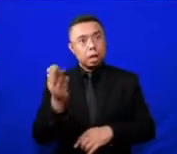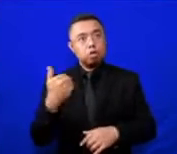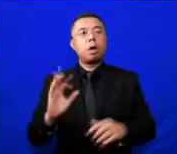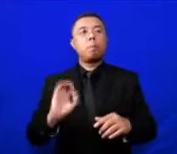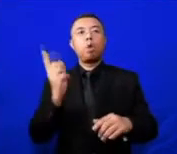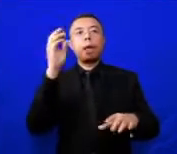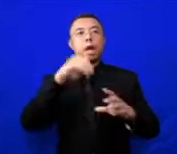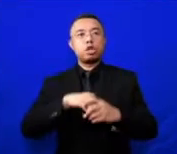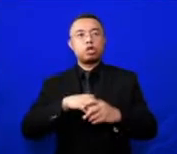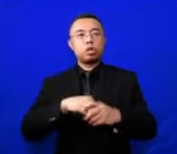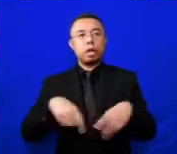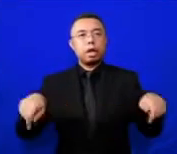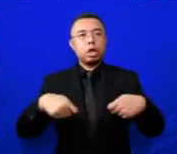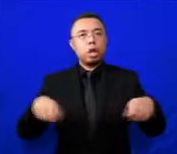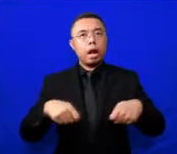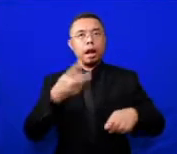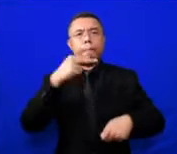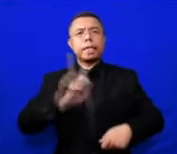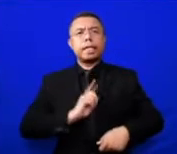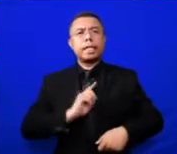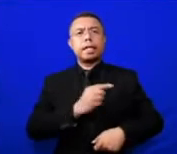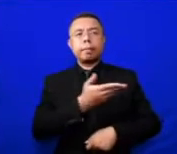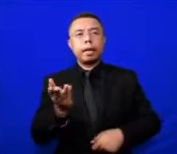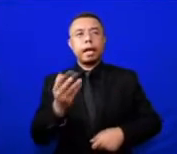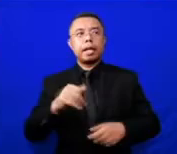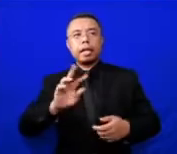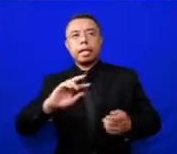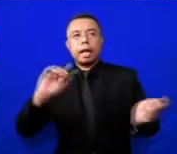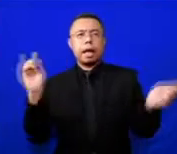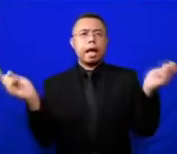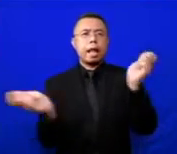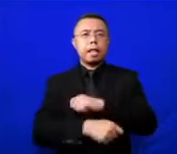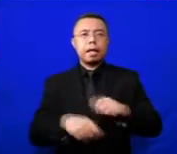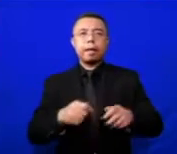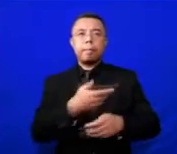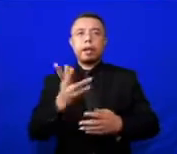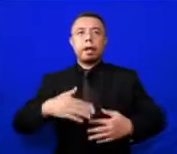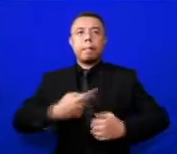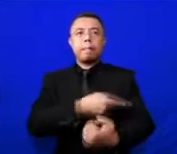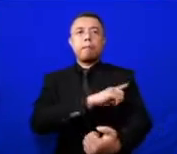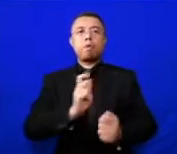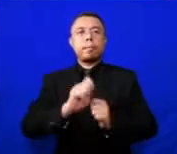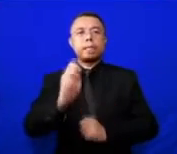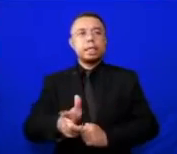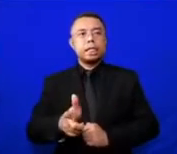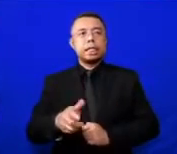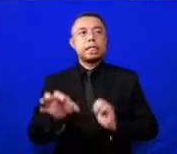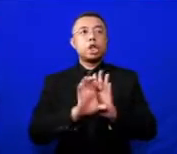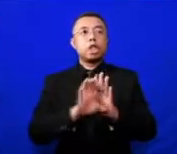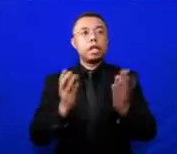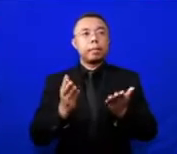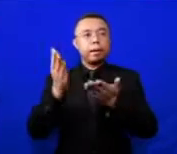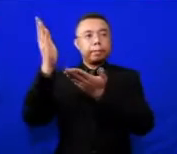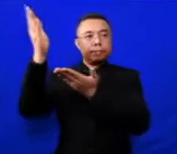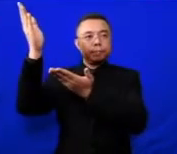juga udah mulai melakukan itu jadi optimisme itu kita Translate lebih ke daya belinya daya belinya dimana dikata kategori tersebut